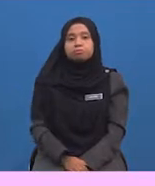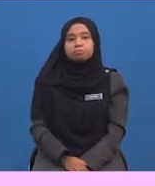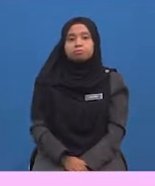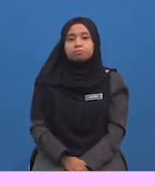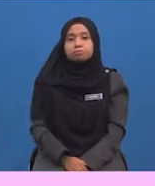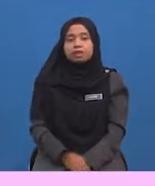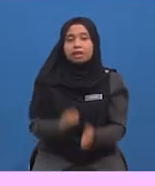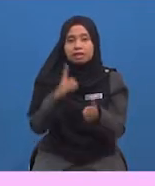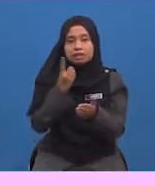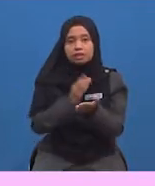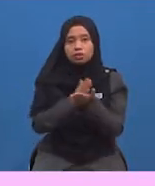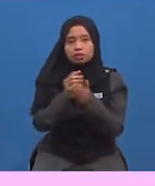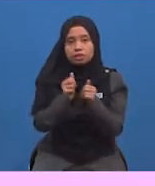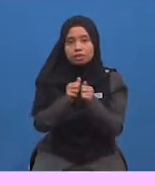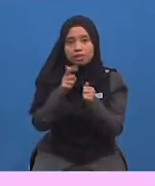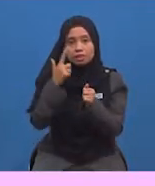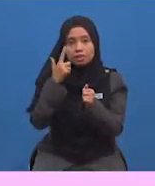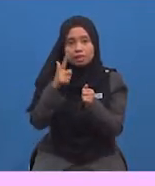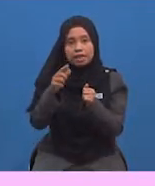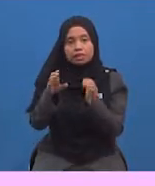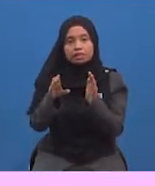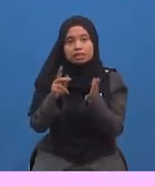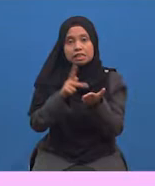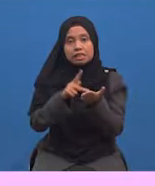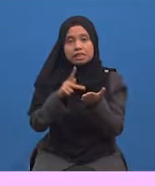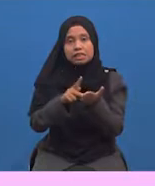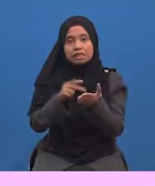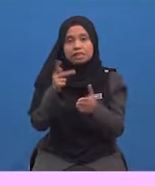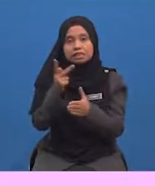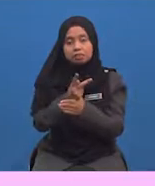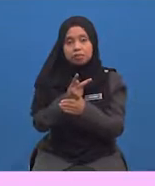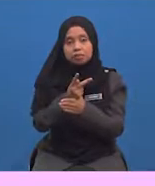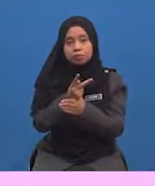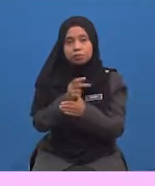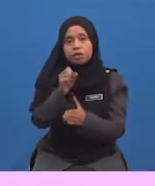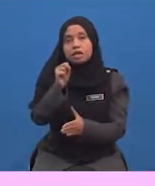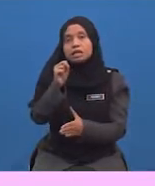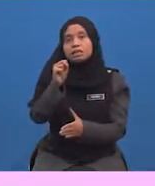Kita teruskan dengan melihat contoh menghitung isi padu sfera.